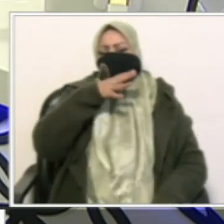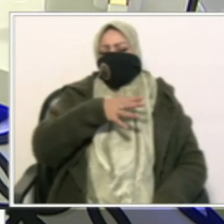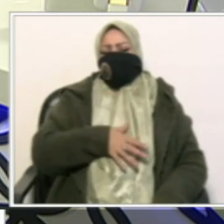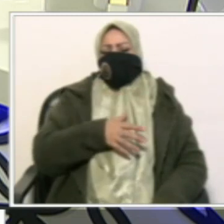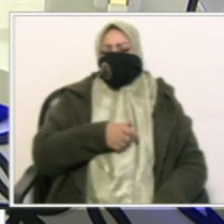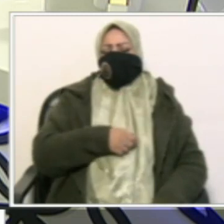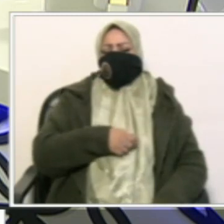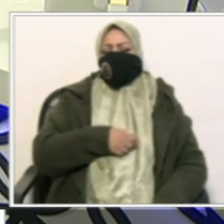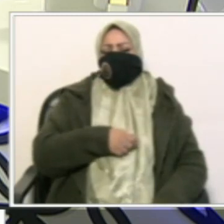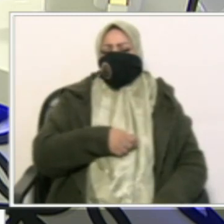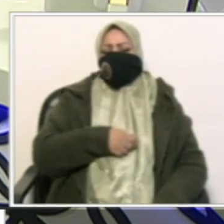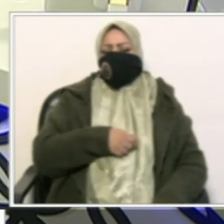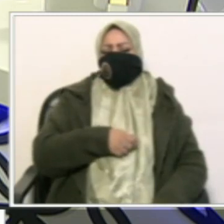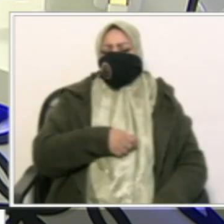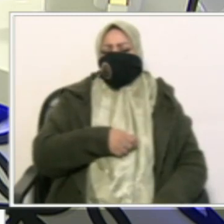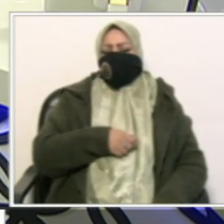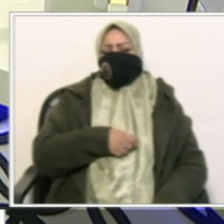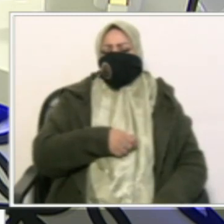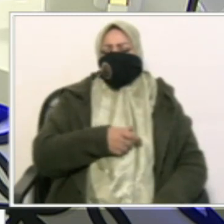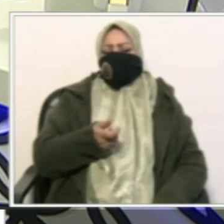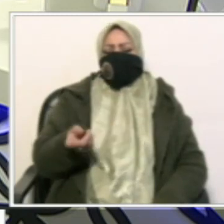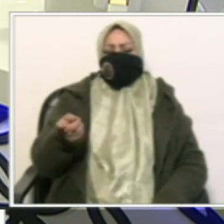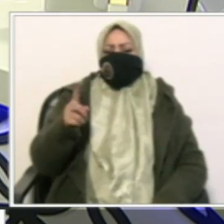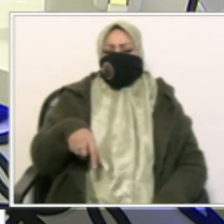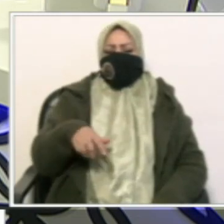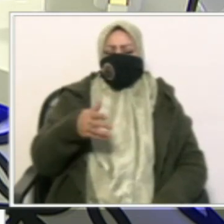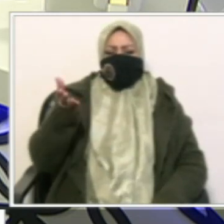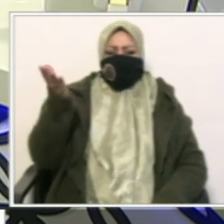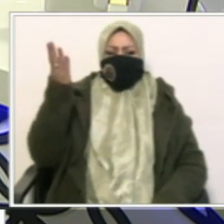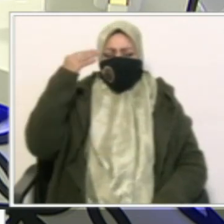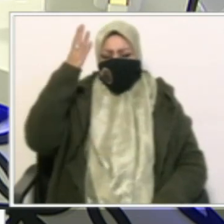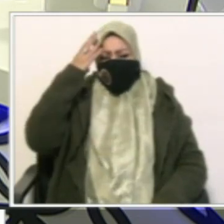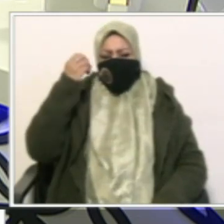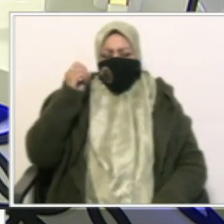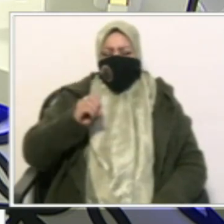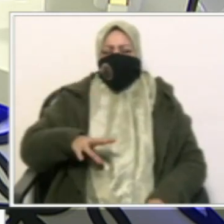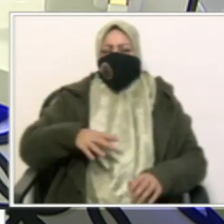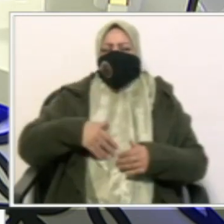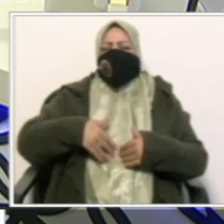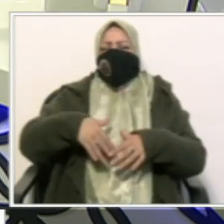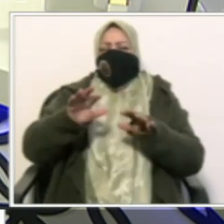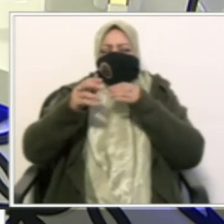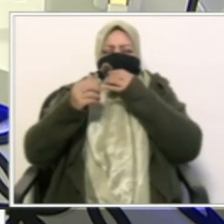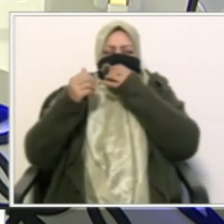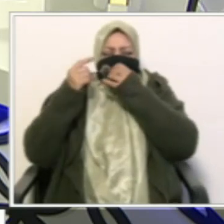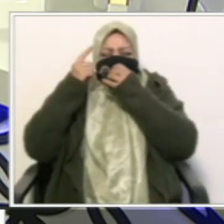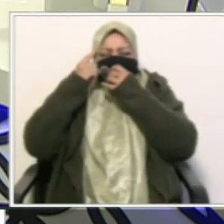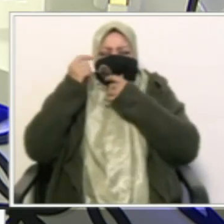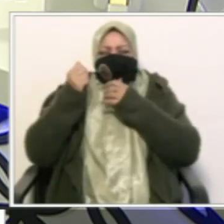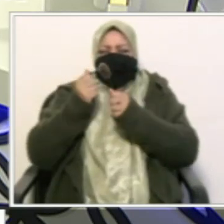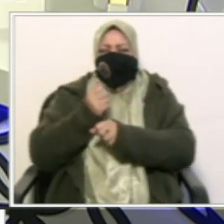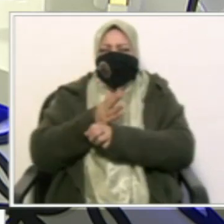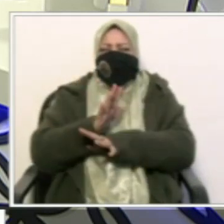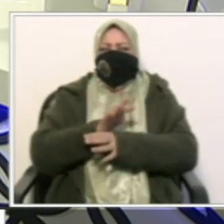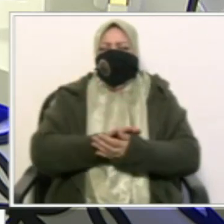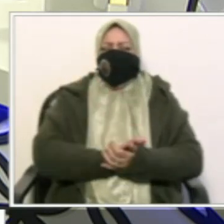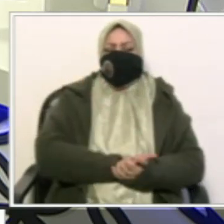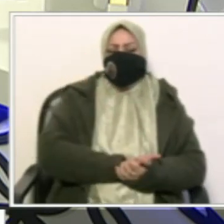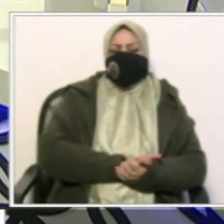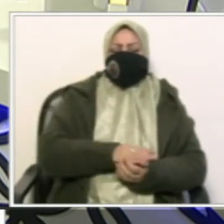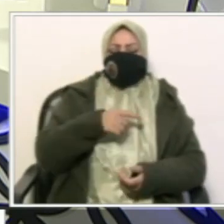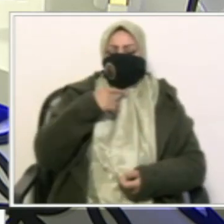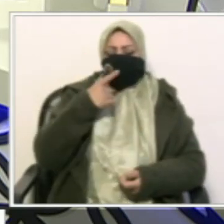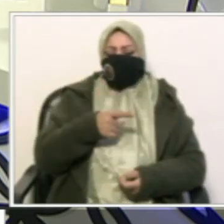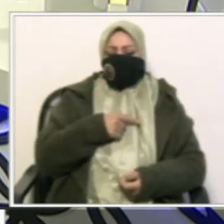الثوره شيء رهيب وصلوا انهم يتكلموا على العالم والنشيد وهم ذكر الليبيين من 1969 اليوم